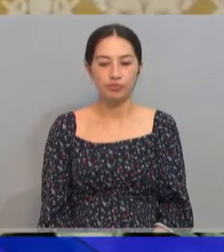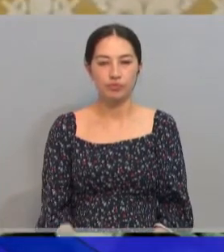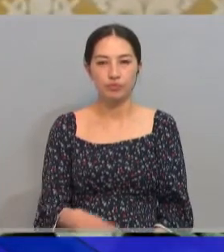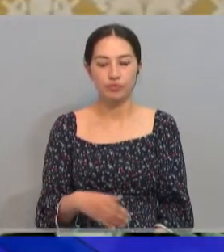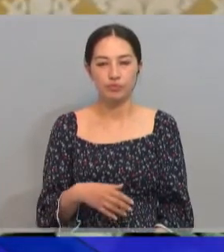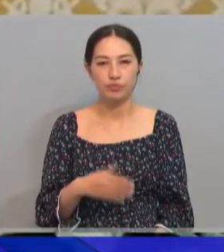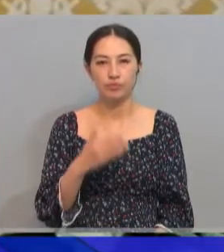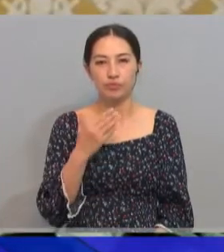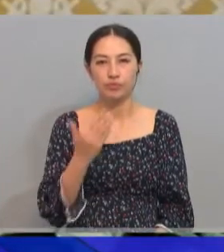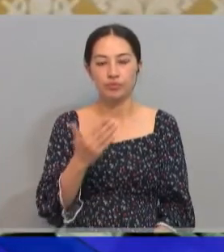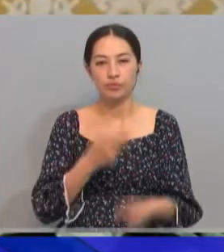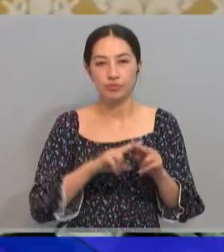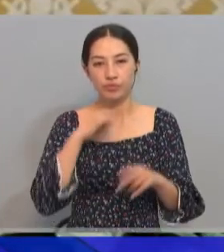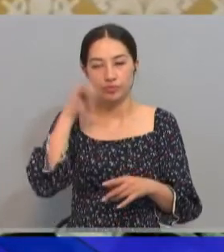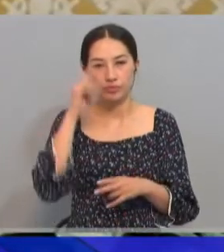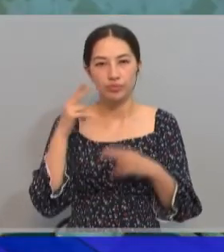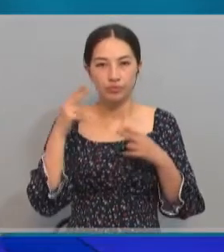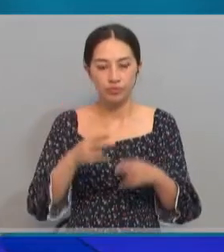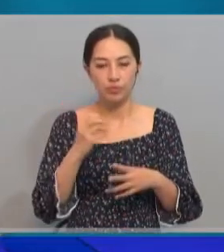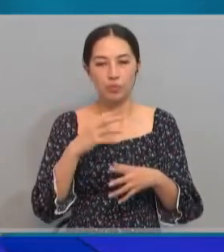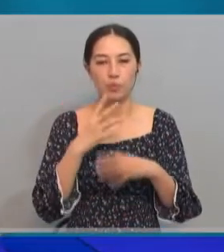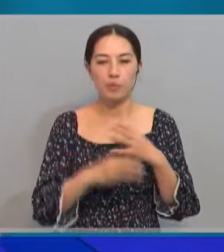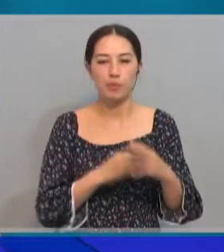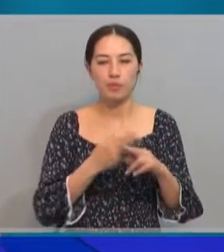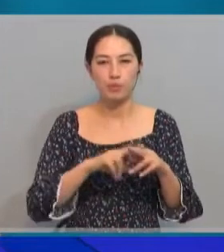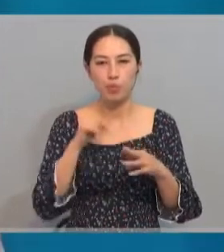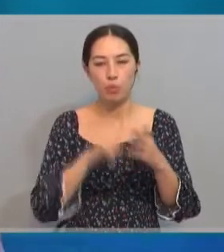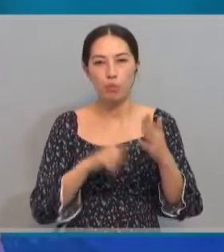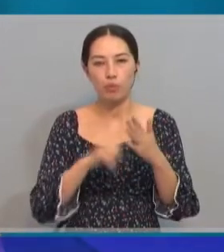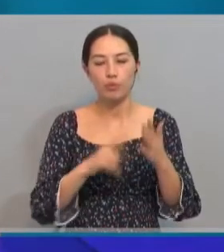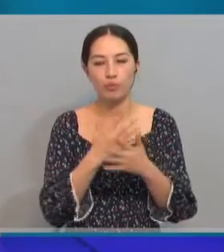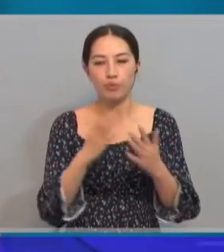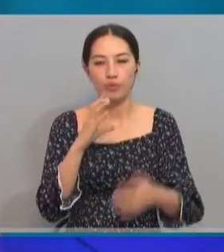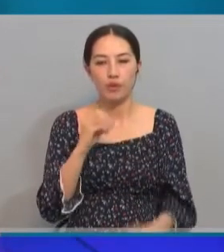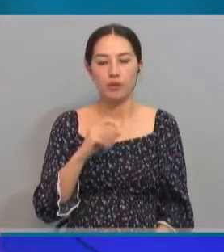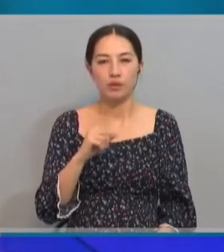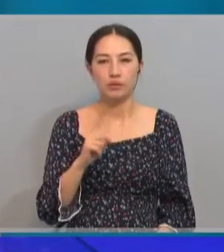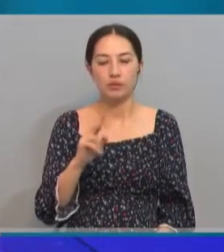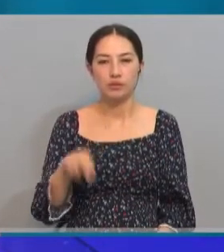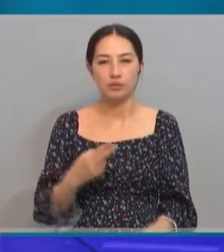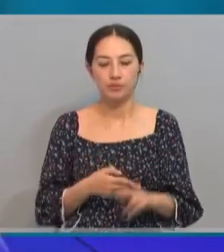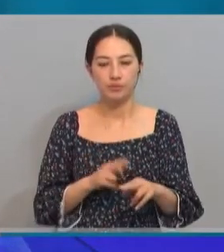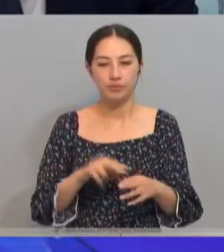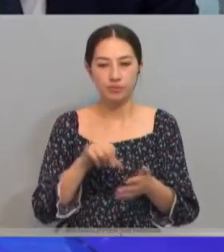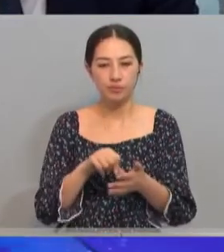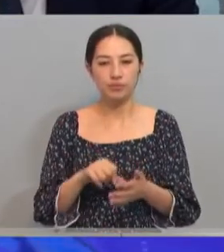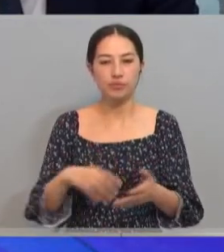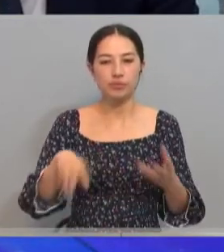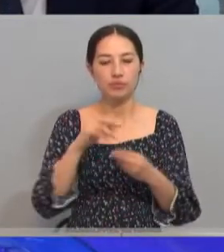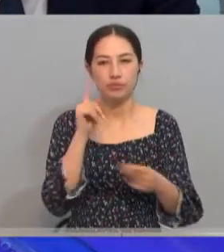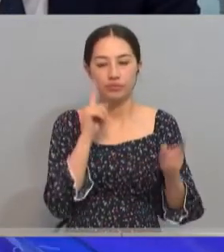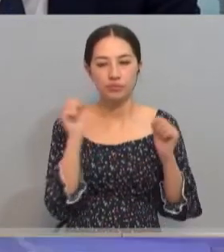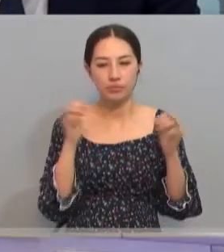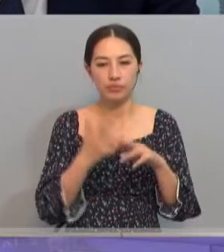Сіздің Қазақстанға келетініңіз әрі әлемдік және дәстүрлі дүндер көшбашыларын сезіне қатсатыныңыз жиынға үлкен серплес берет.